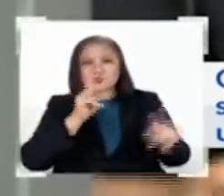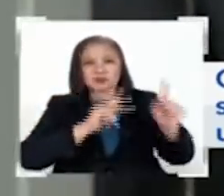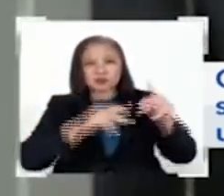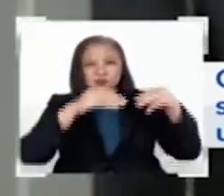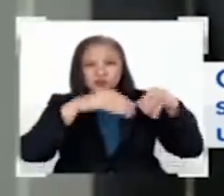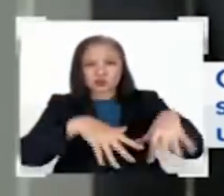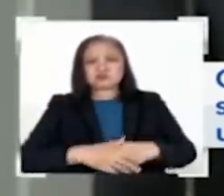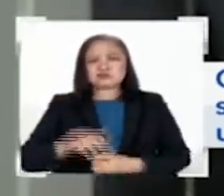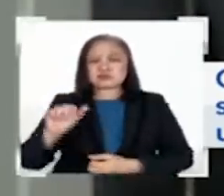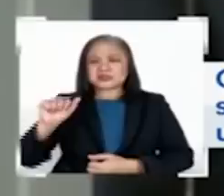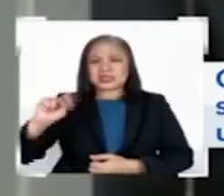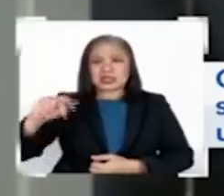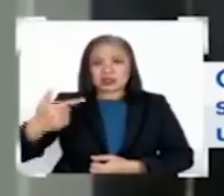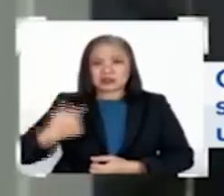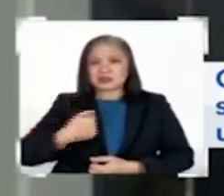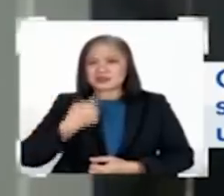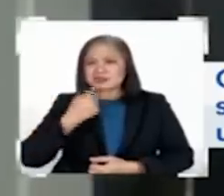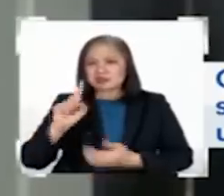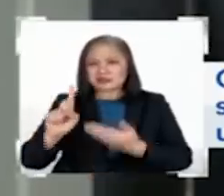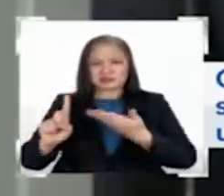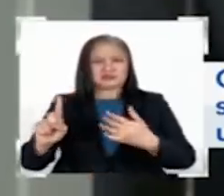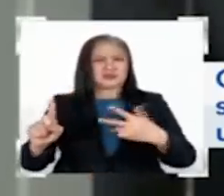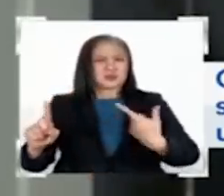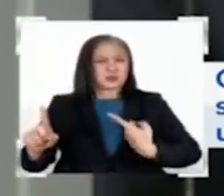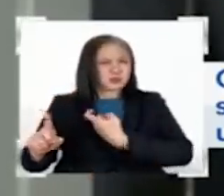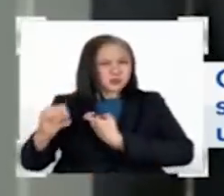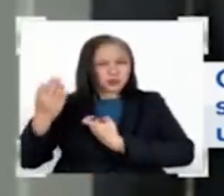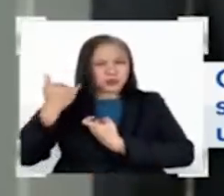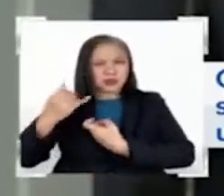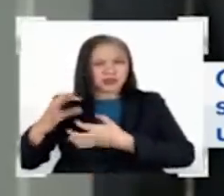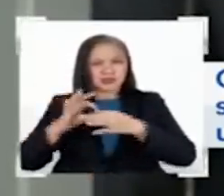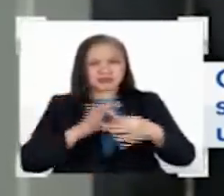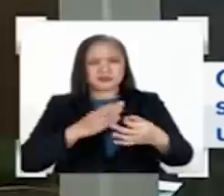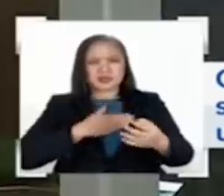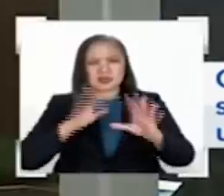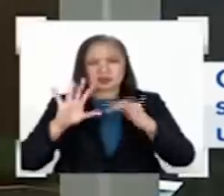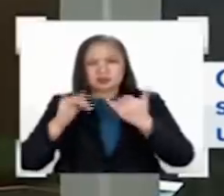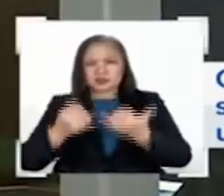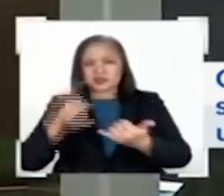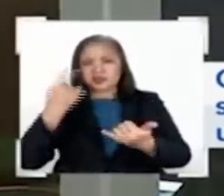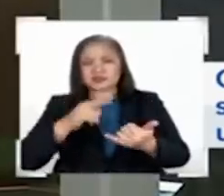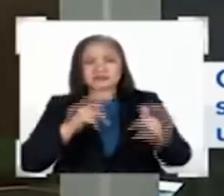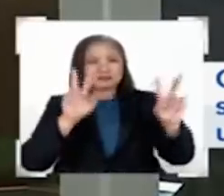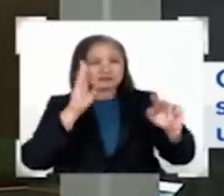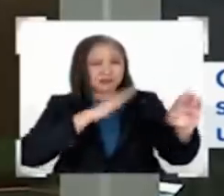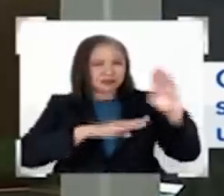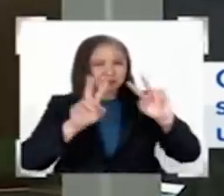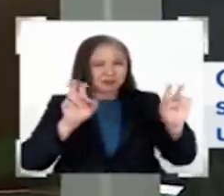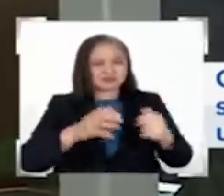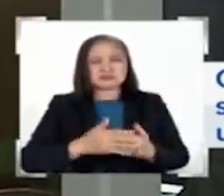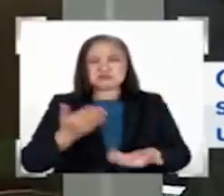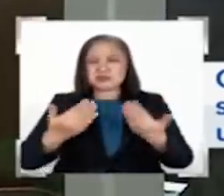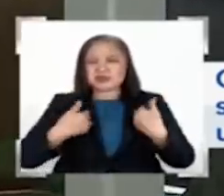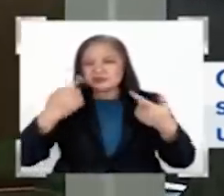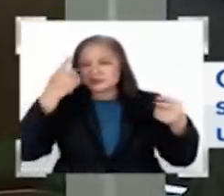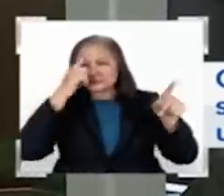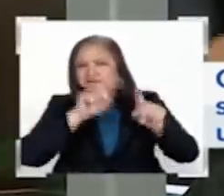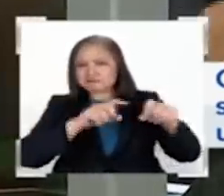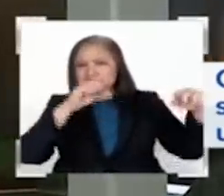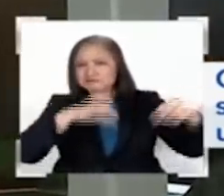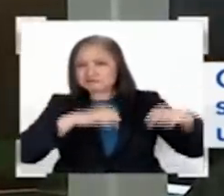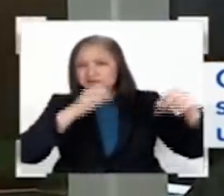ng loob sa pagkakadawit ng kanyang kumpanya sa issue. Sabi niya, may conspiracy o kuntsabahan daw laban sa